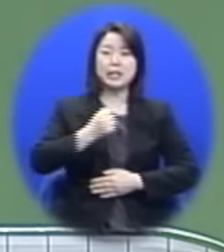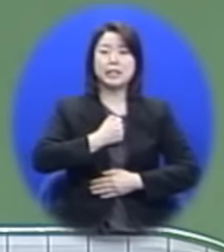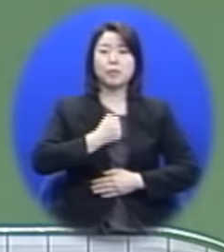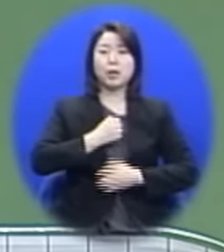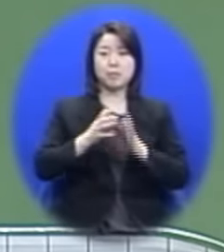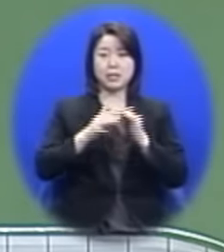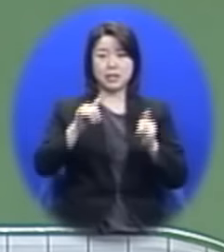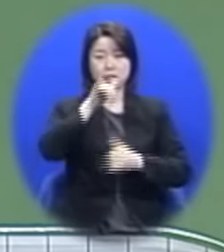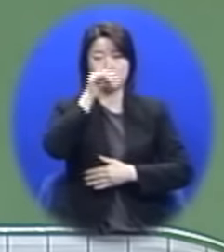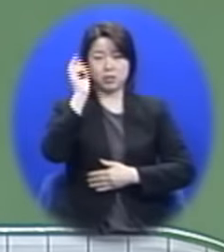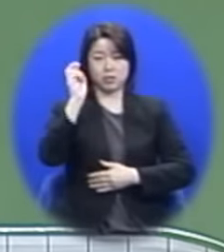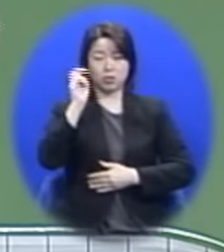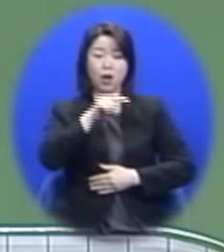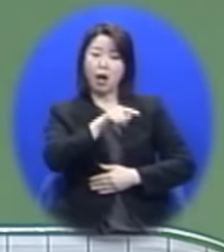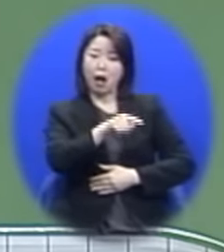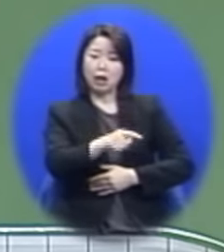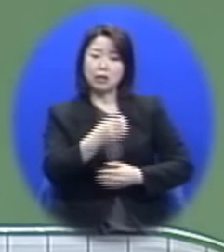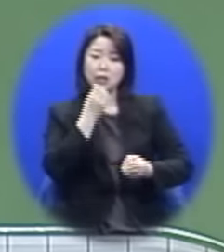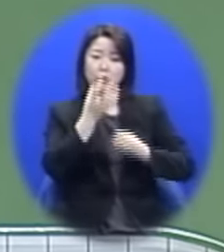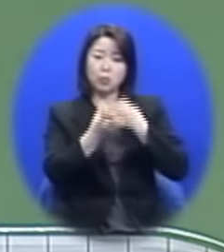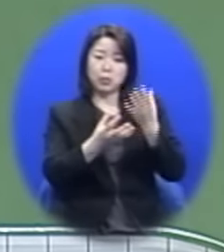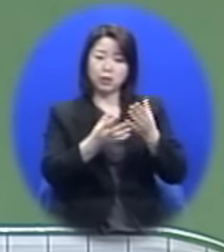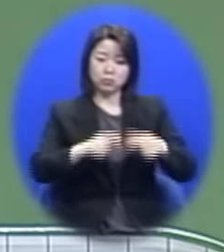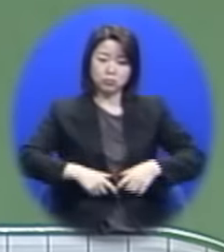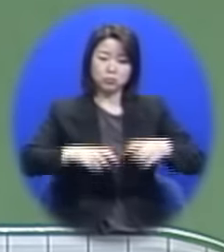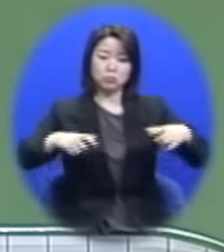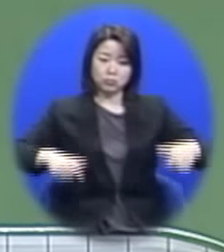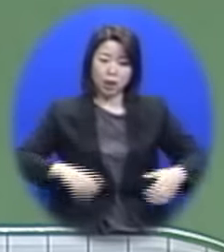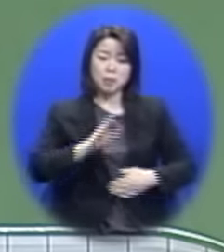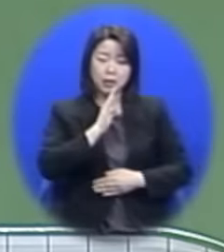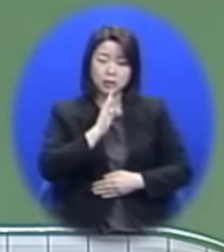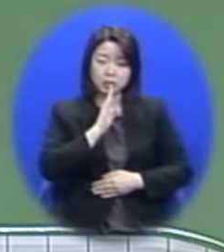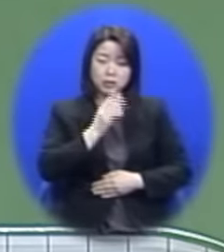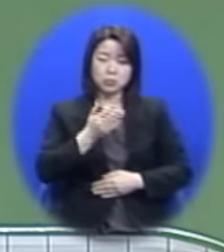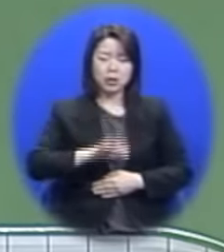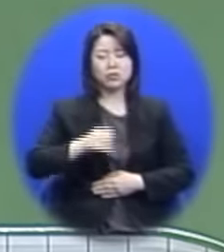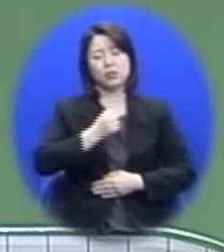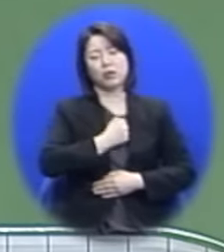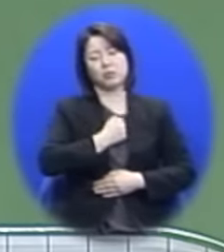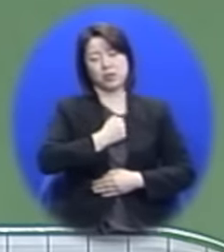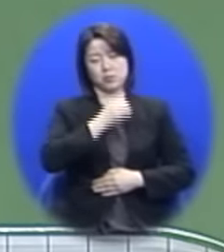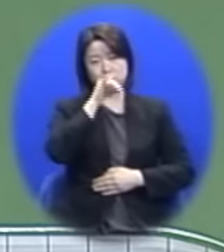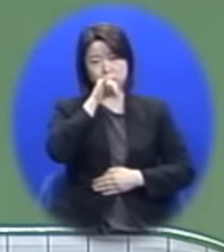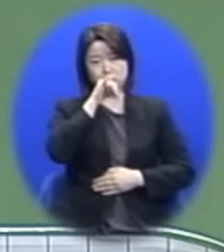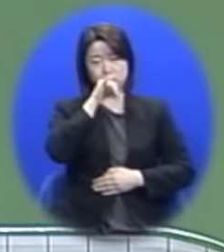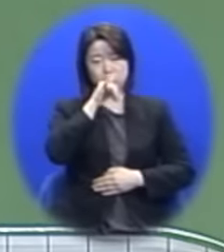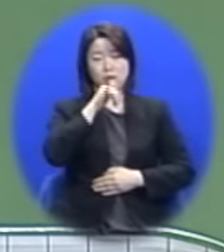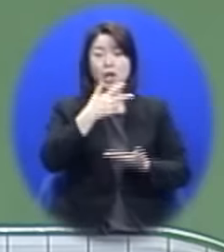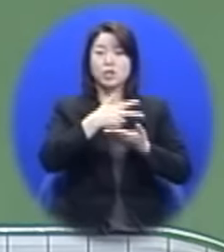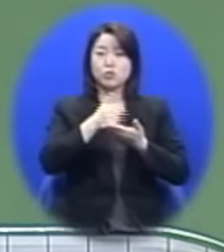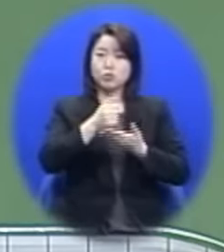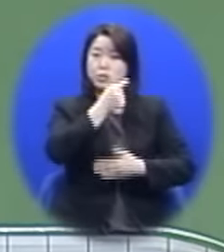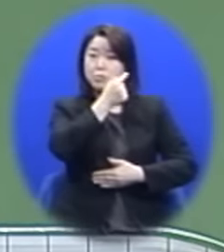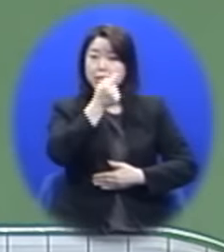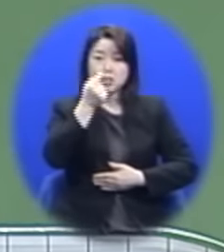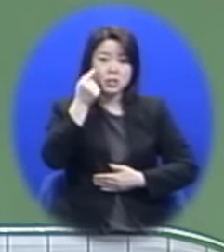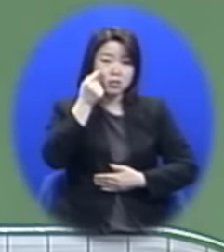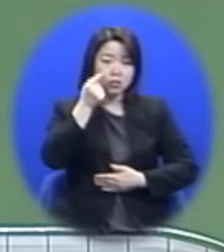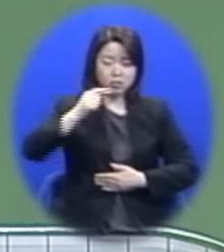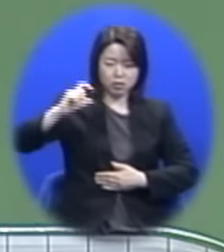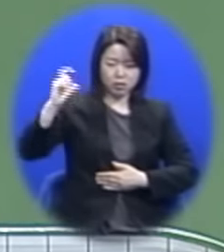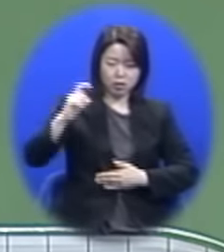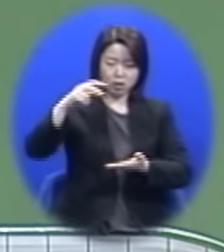있으실 겁니다. 이 고백은 너무 담대하지만 답답해요. 주님의 증거는 견고히 서